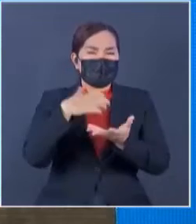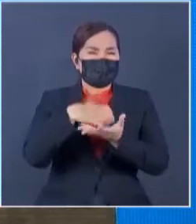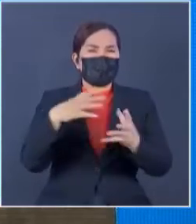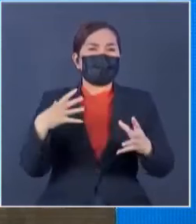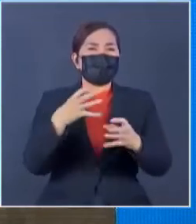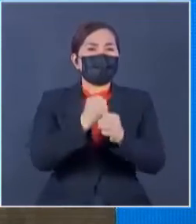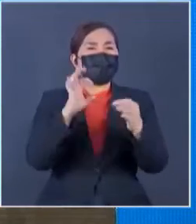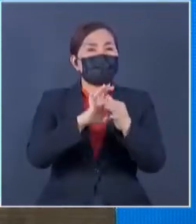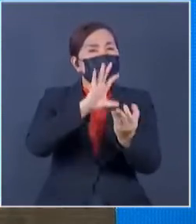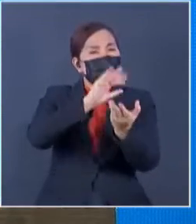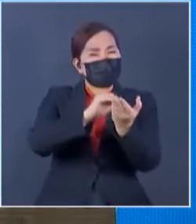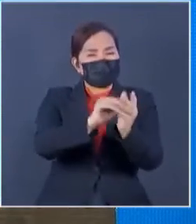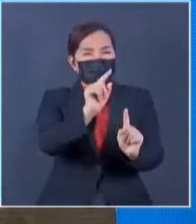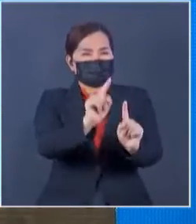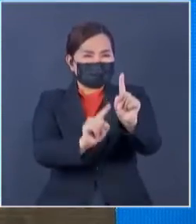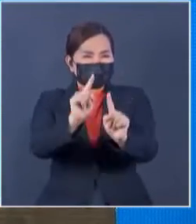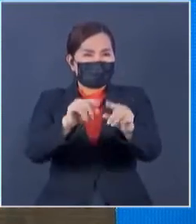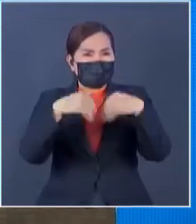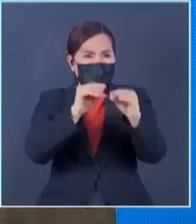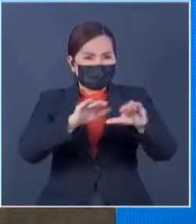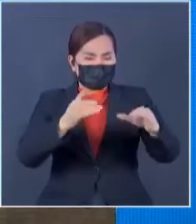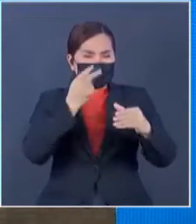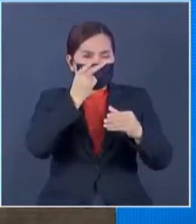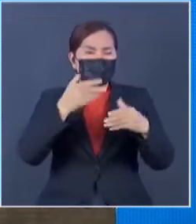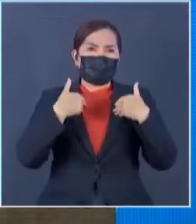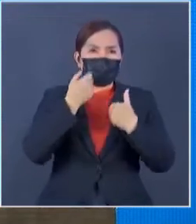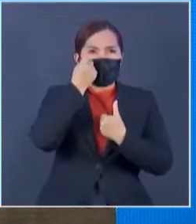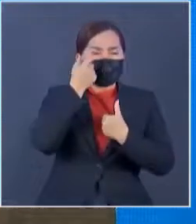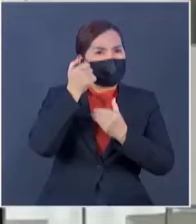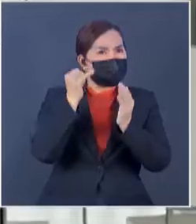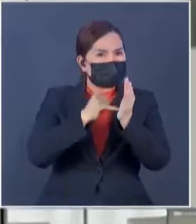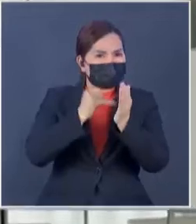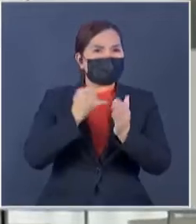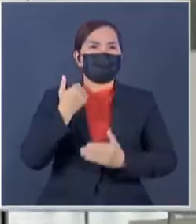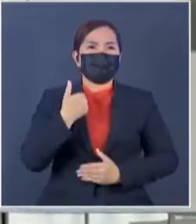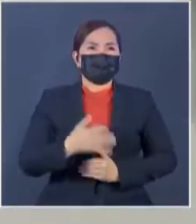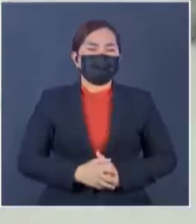ขออภัยครับย่อยเรื่องราวสถิติให้เป็นเรื่องที่สนุกและเข้าใจง่ายครับ